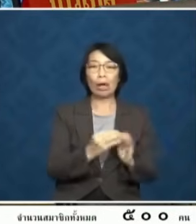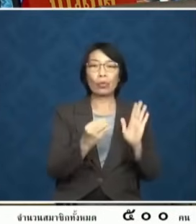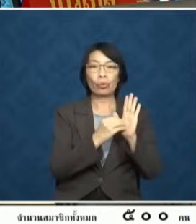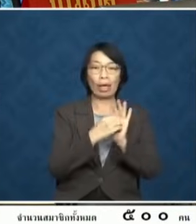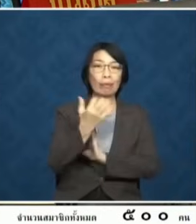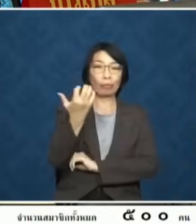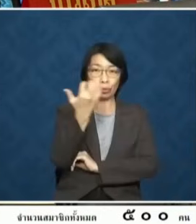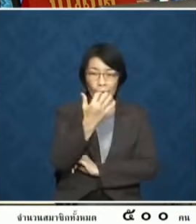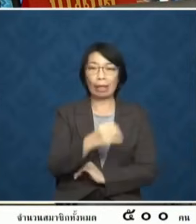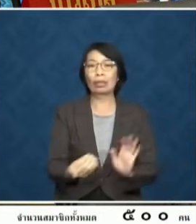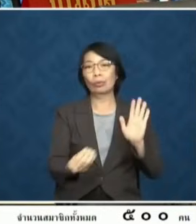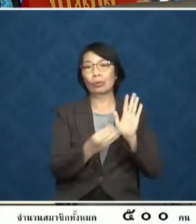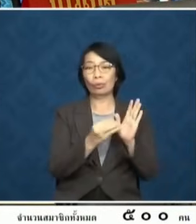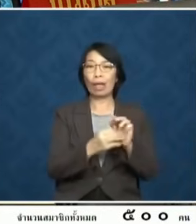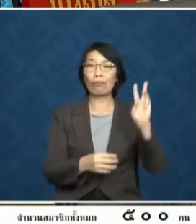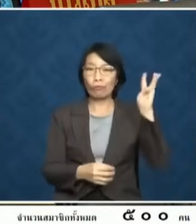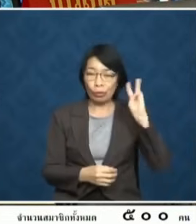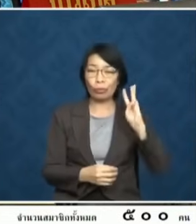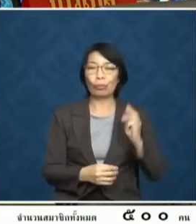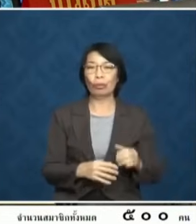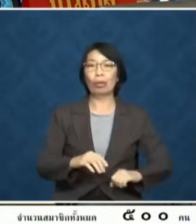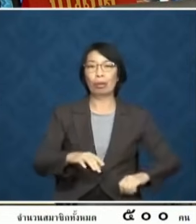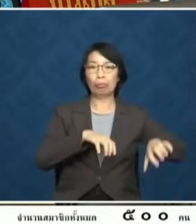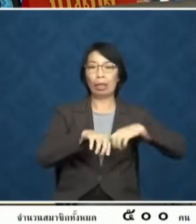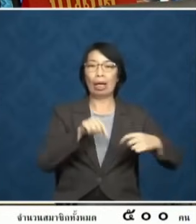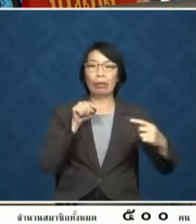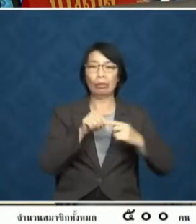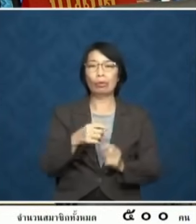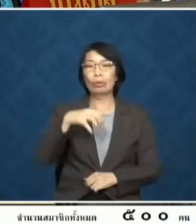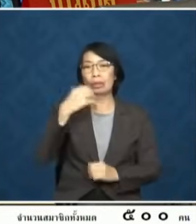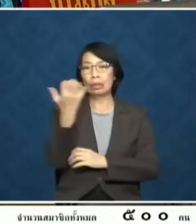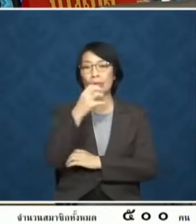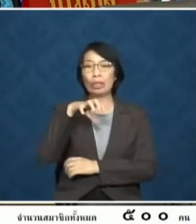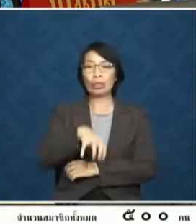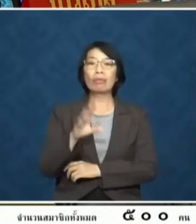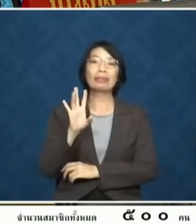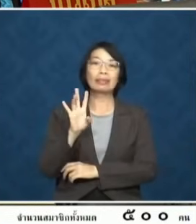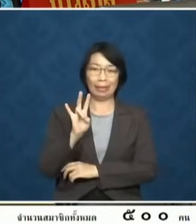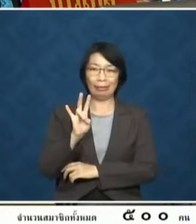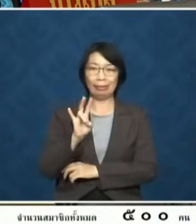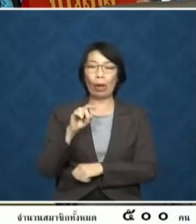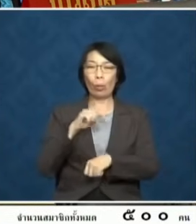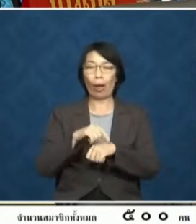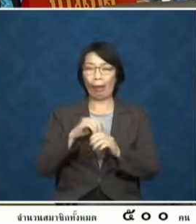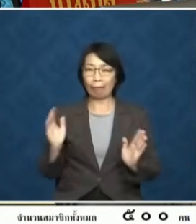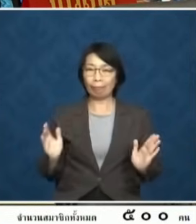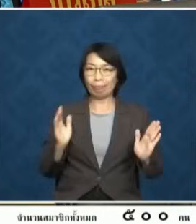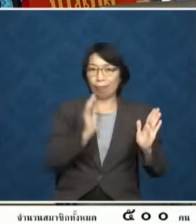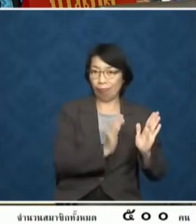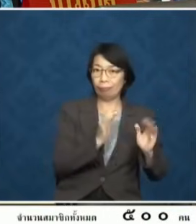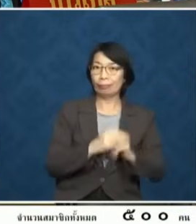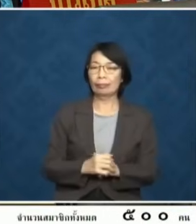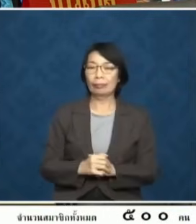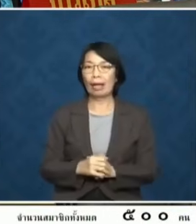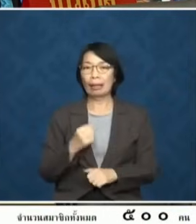วิทยุในการบริหารสถานีโทรทัศน์กองทับกช่อง 7ให้ย่นระยะเวลาสัมปทานลดลงเพื่อช่วยให้การ